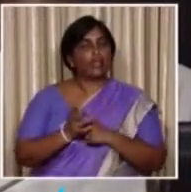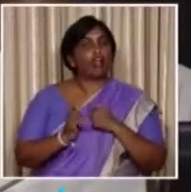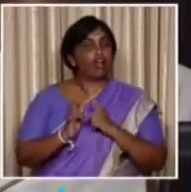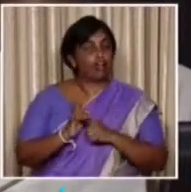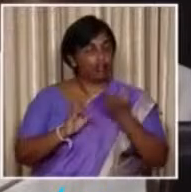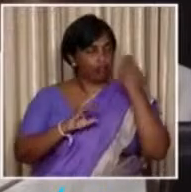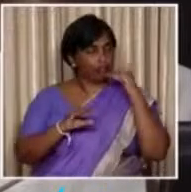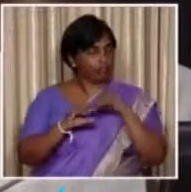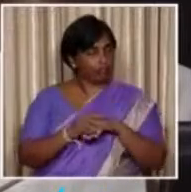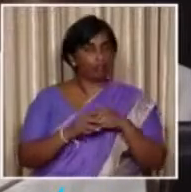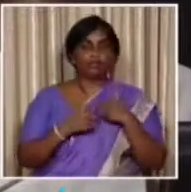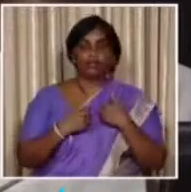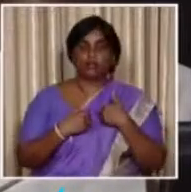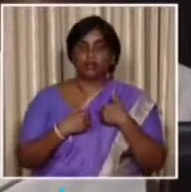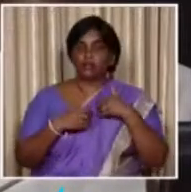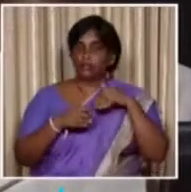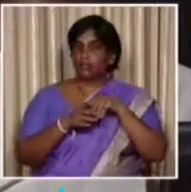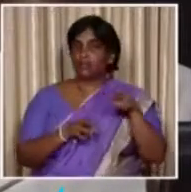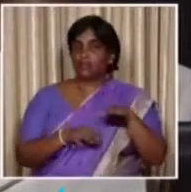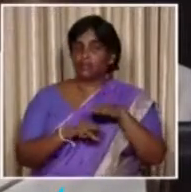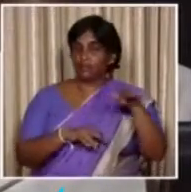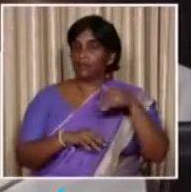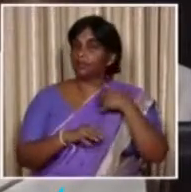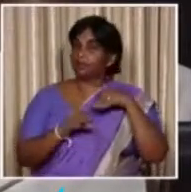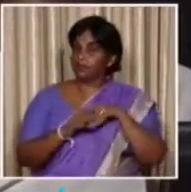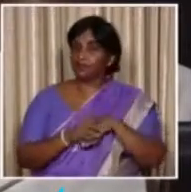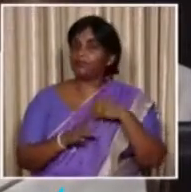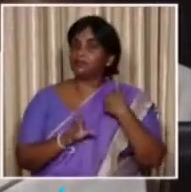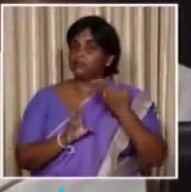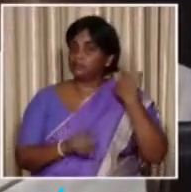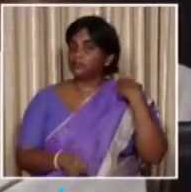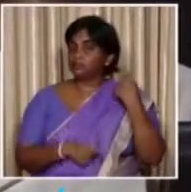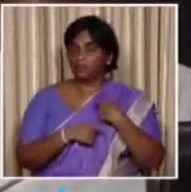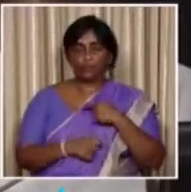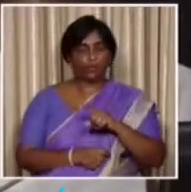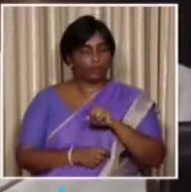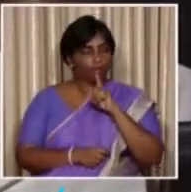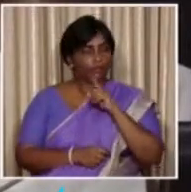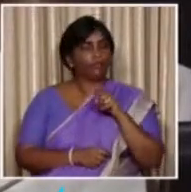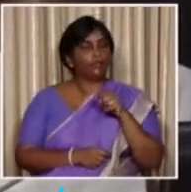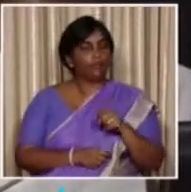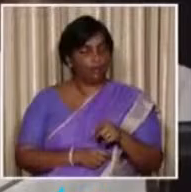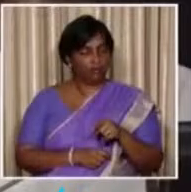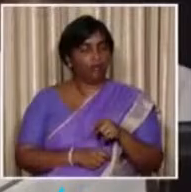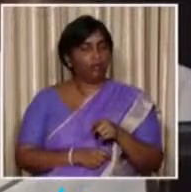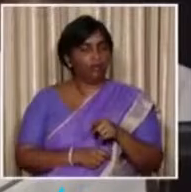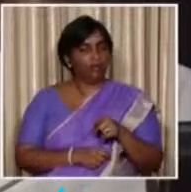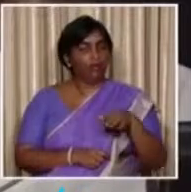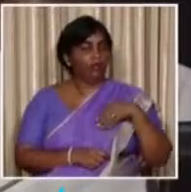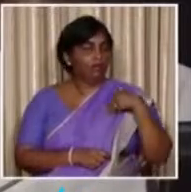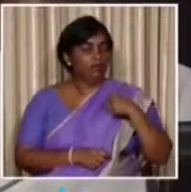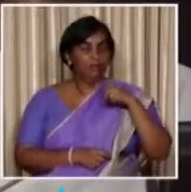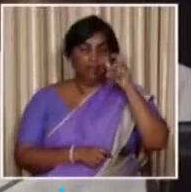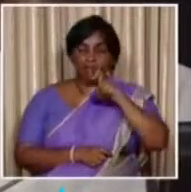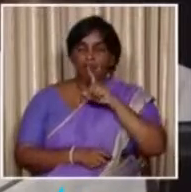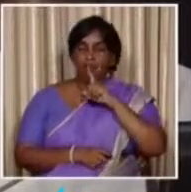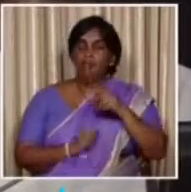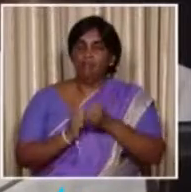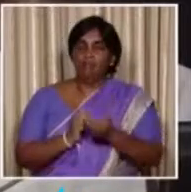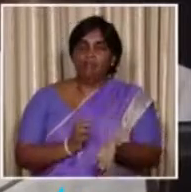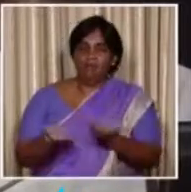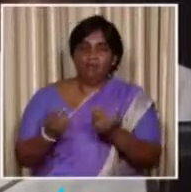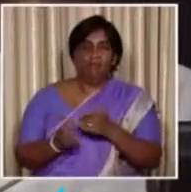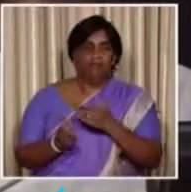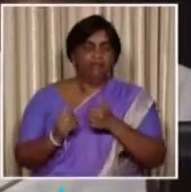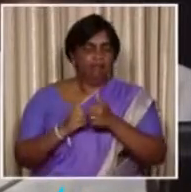ඉන්නකොට අපි ක්ෂේත්‍රයේ ඉන්නකොට අපි එදා ඉඳලම කියපු දෙයක් තමයි ඒ ප්‍රධානීන්ට මේක කරන්නට